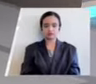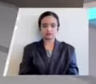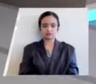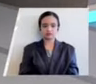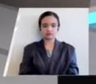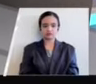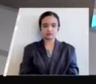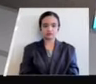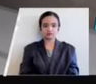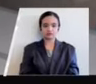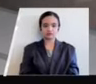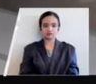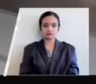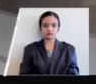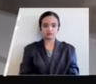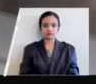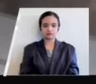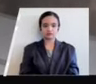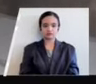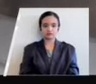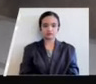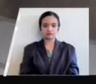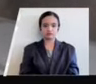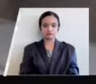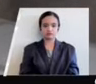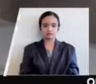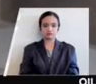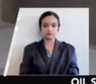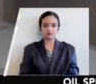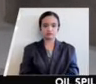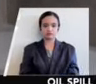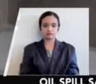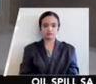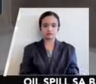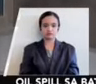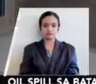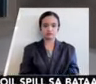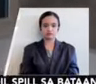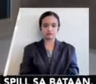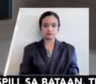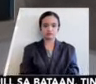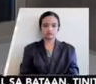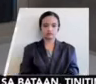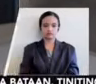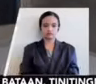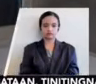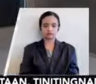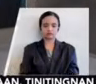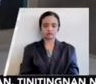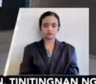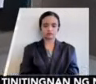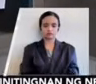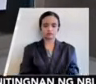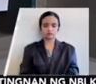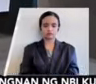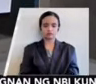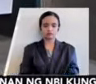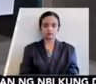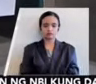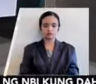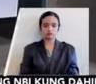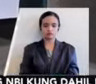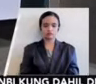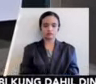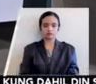Naon siya mima ng pasukan sa mahigit 600 paaralan dahil sa pananalasa ng bagyo at habagat, tuloy na ang pasok sa Lunes. Kasabay nito